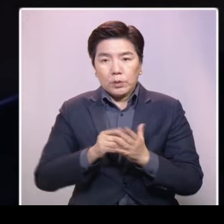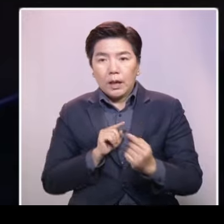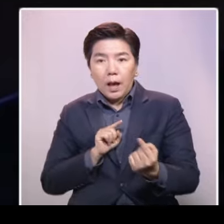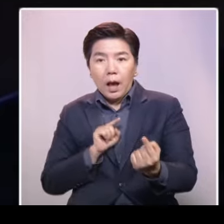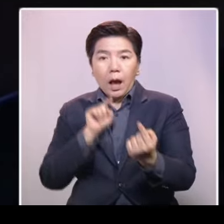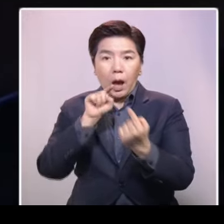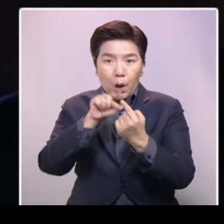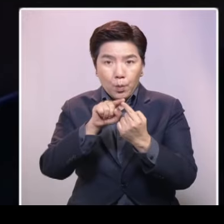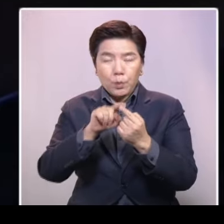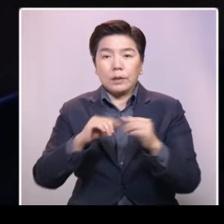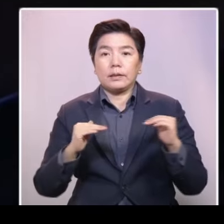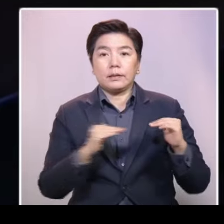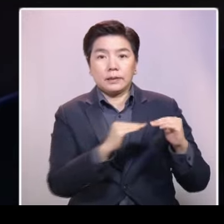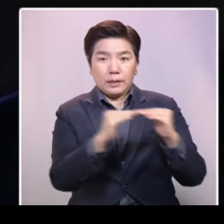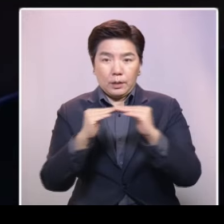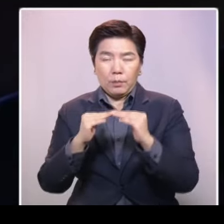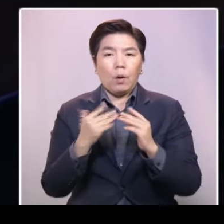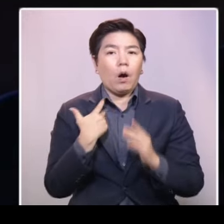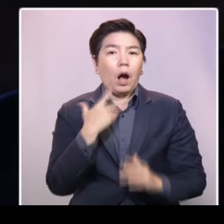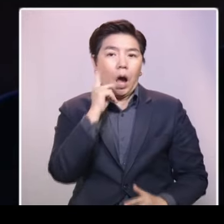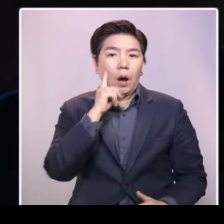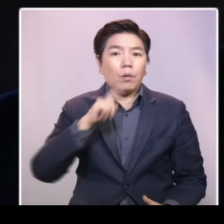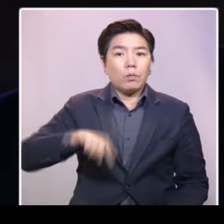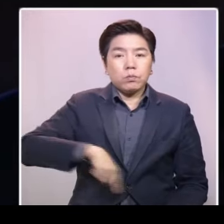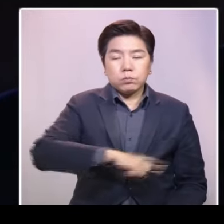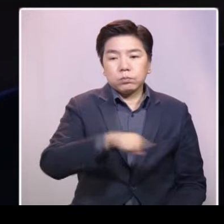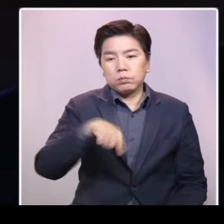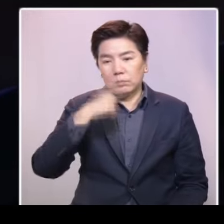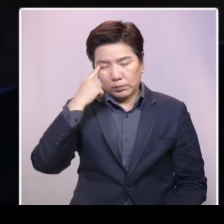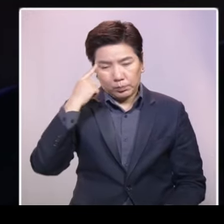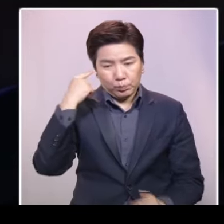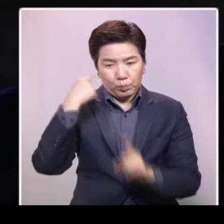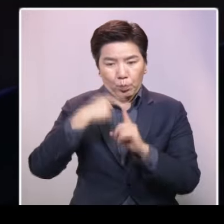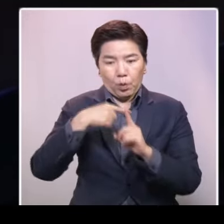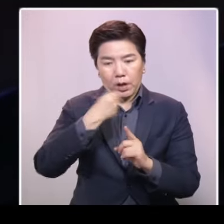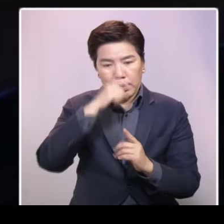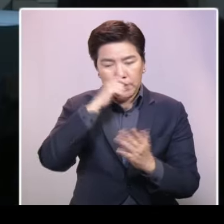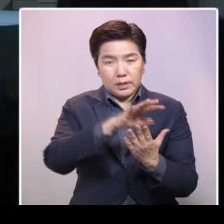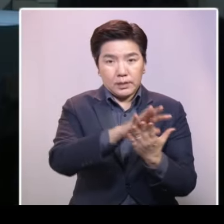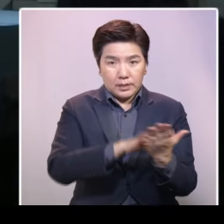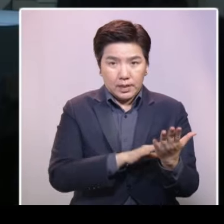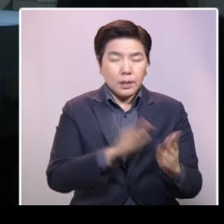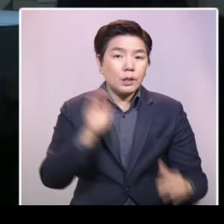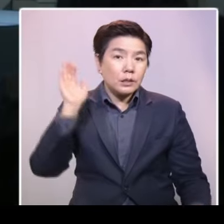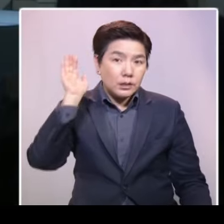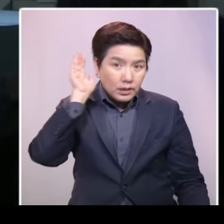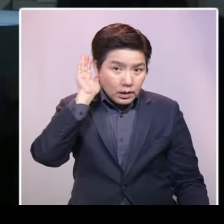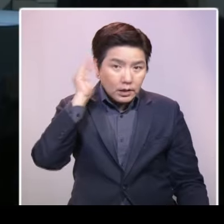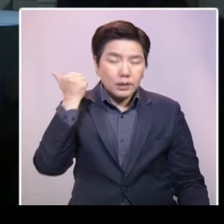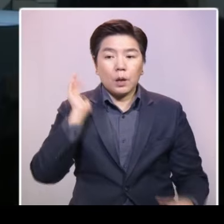เท่าเทียมและมุ่งหวังให้สื่อของรัฐสร้างภาพลักษณ์ที่ดีให้กับประเทศและสร้างความเชื่อมั่นให้กับประชาชนค่ะ